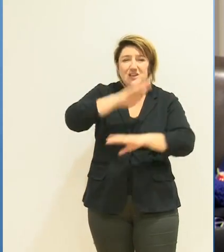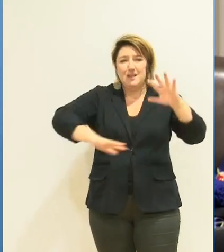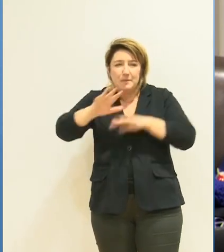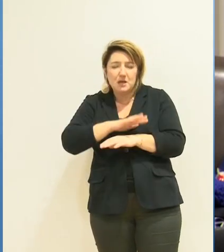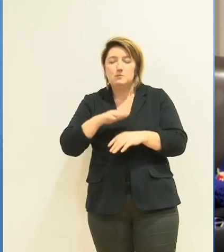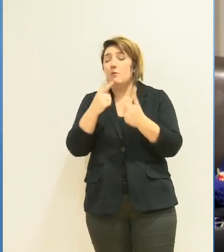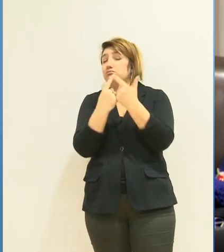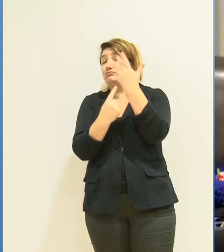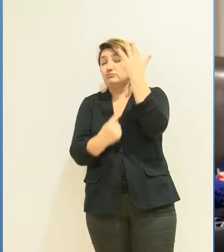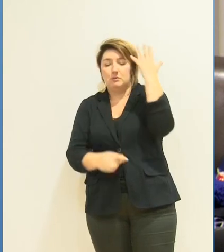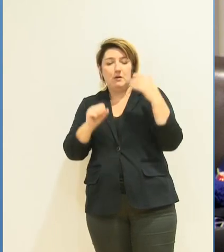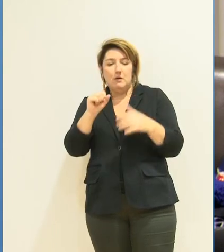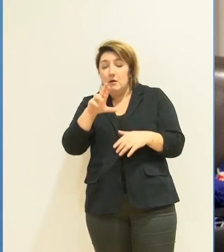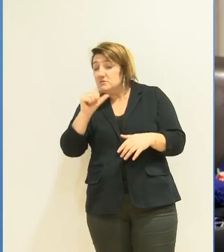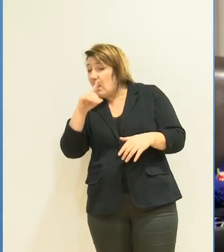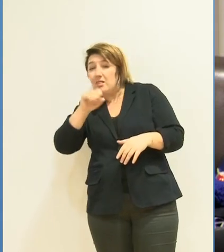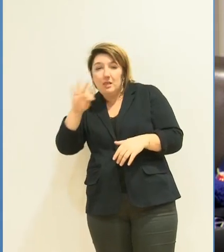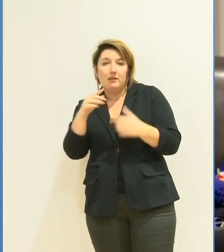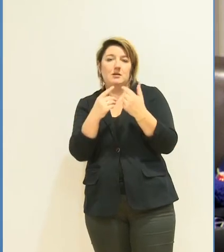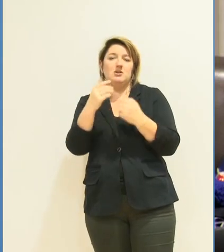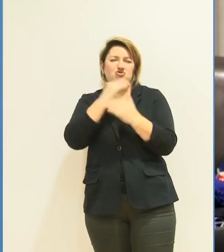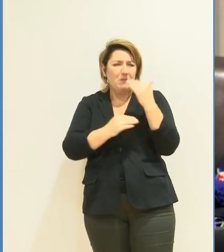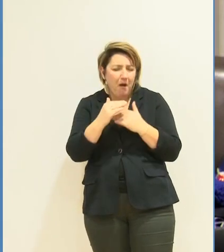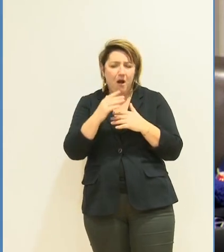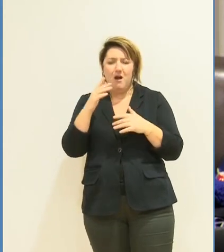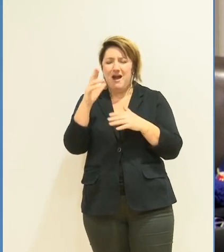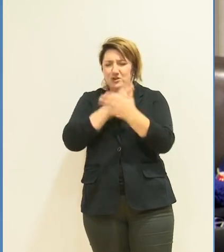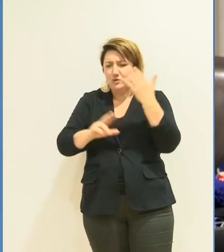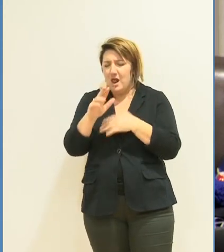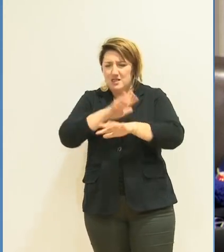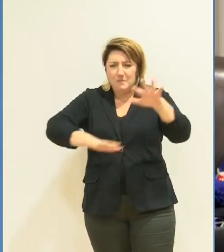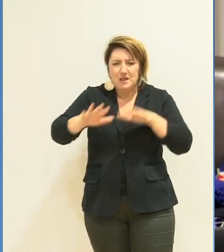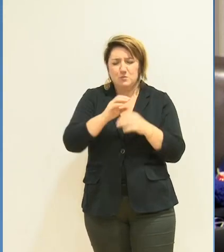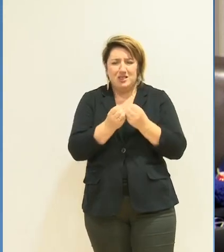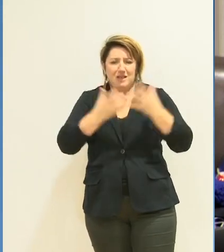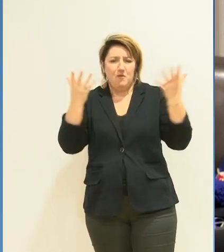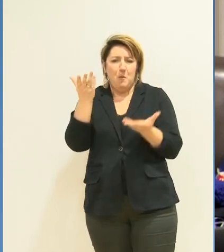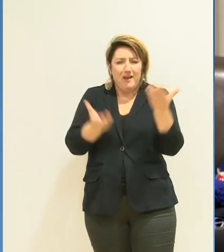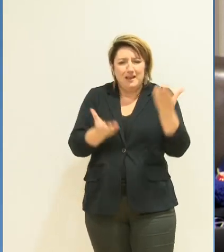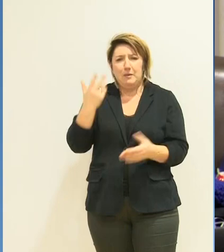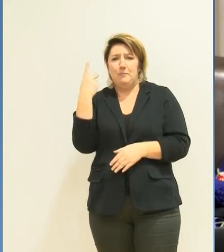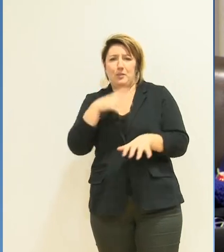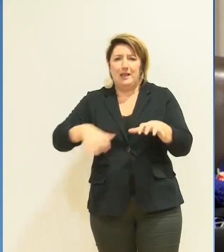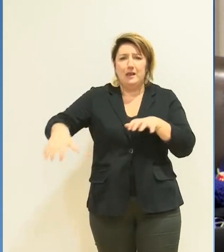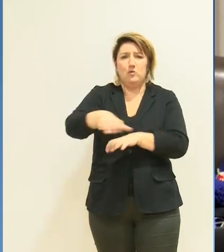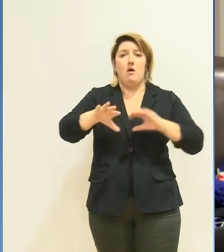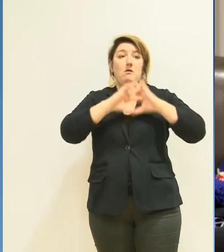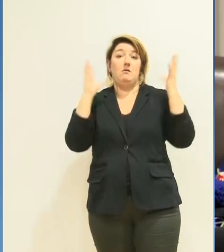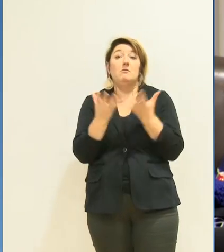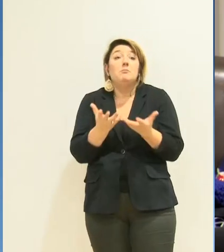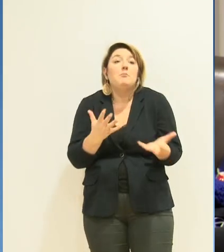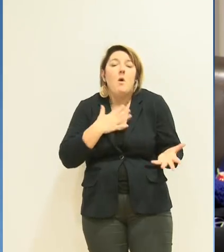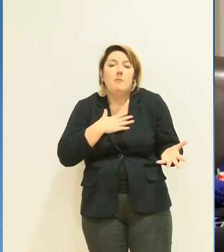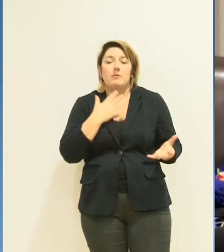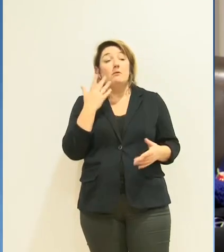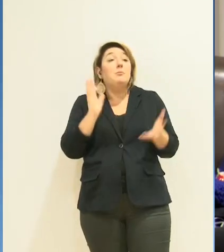d'être schéma régime schéma régional d'aménagement et de développement équilibré des territoires donc je crains je peux me tromper a